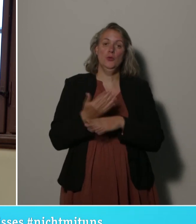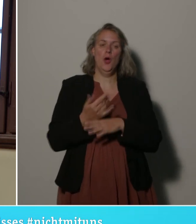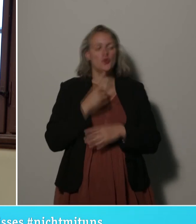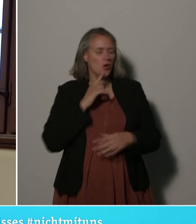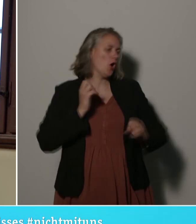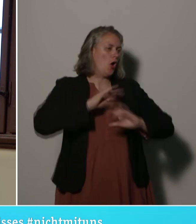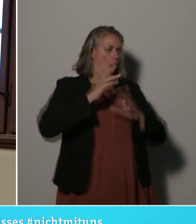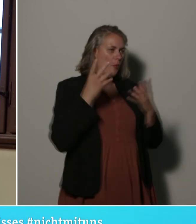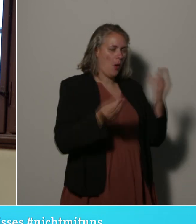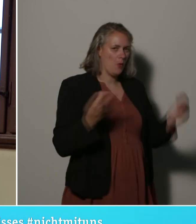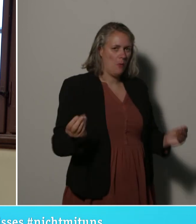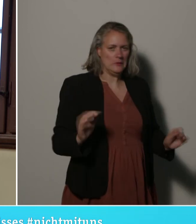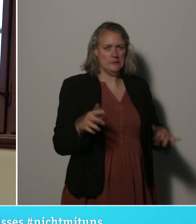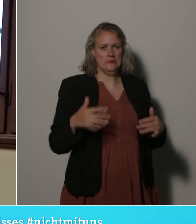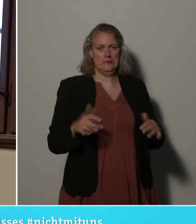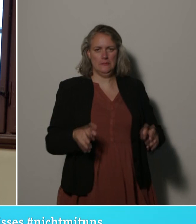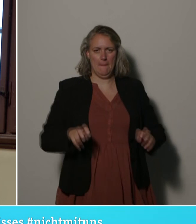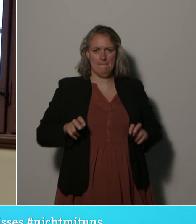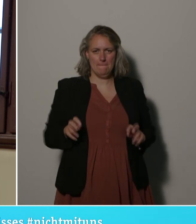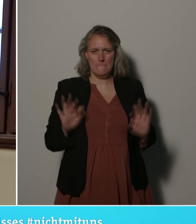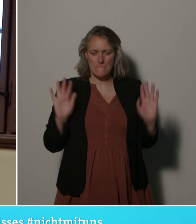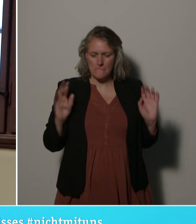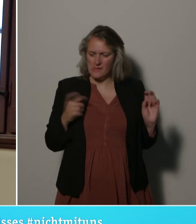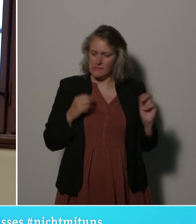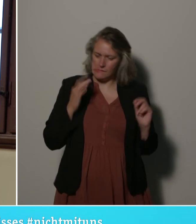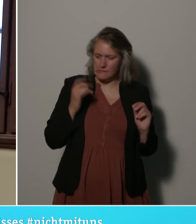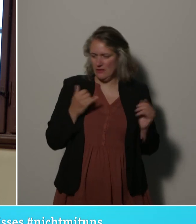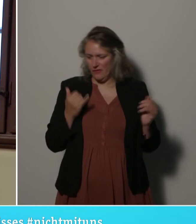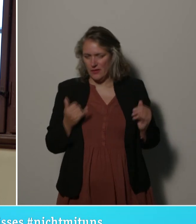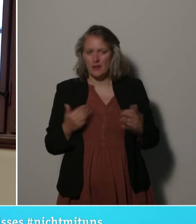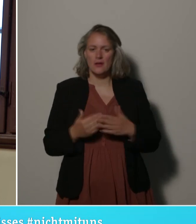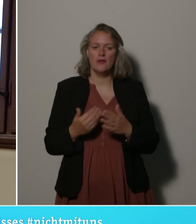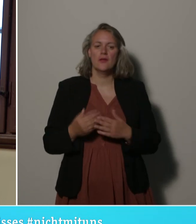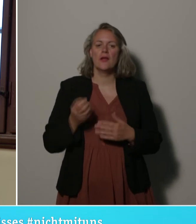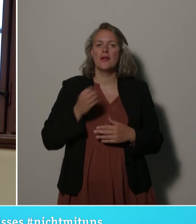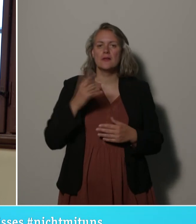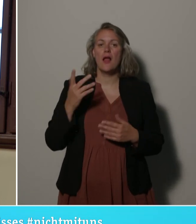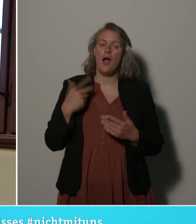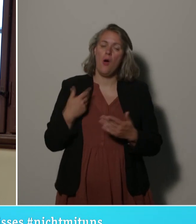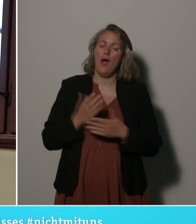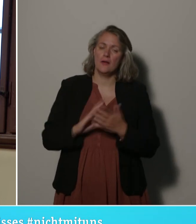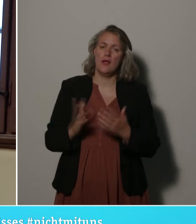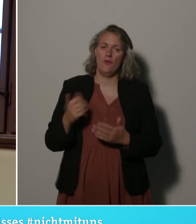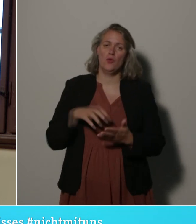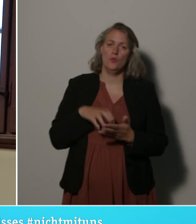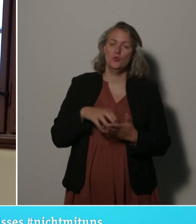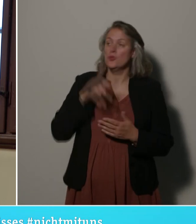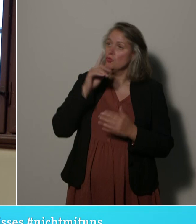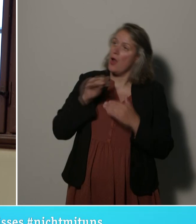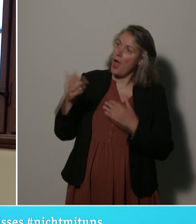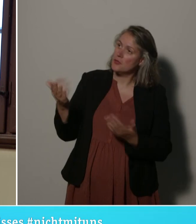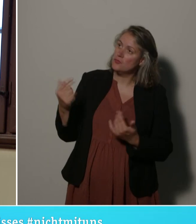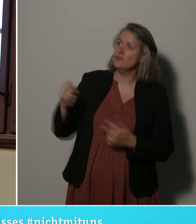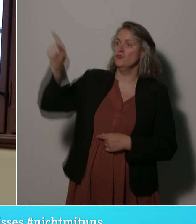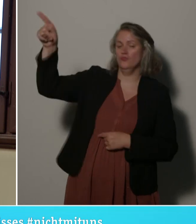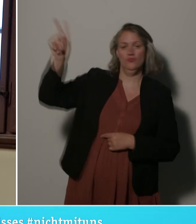Und deshalb haben wir hier auch ganz dezidiert vorgesehen, dass es auch einen adäquaten Anteil der Kommunen daran geben soll. Das ist nicht so, dass wir hier mit dem